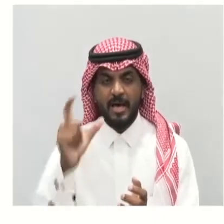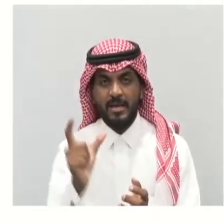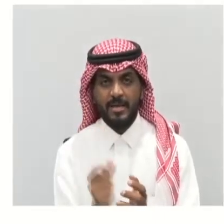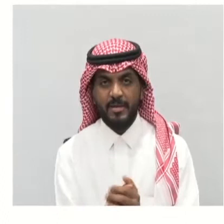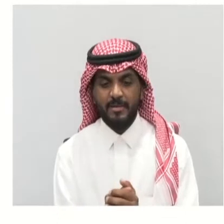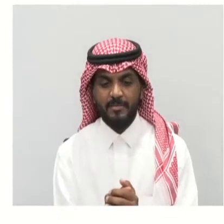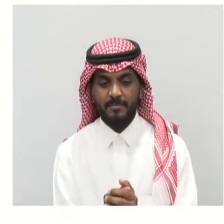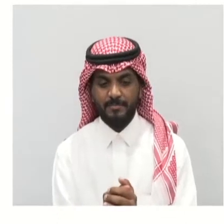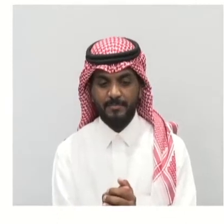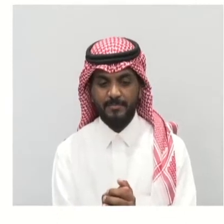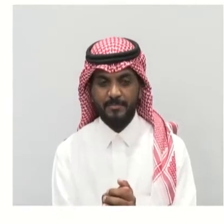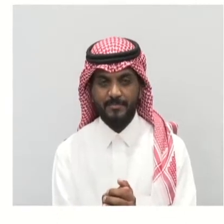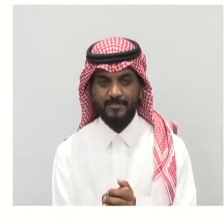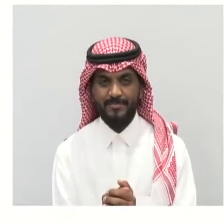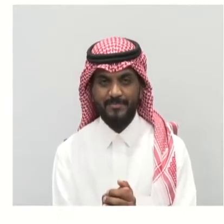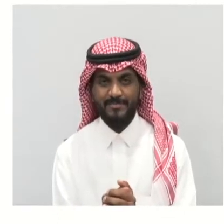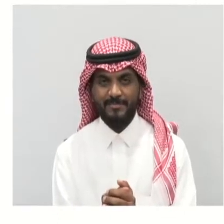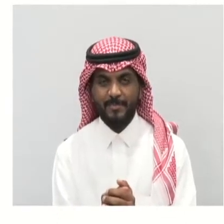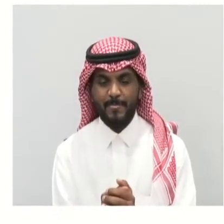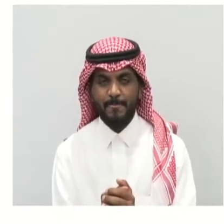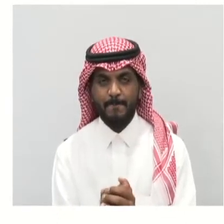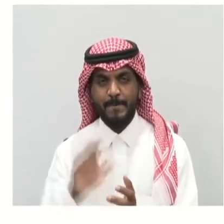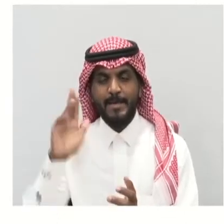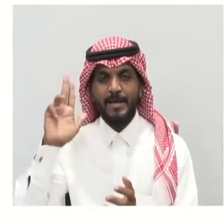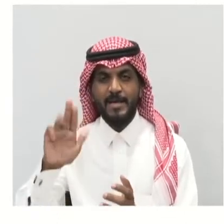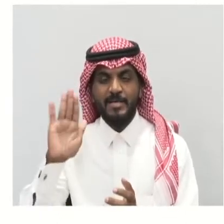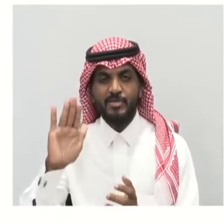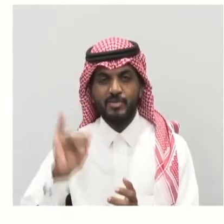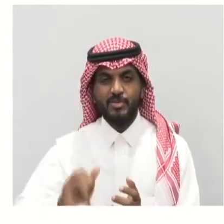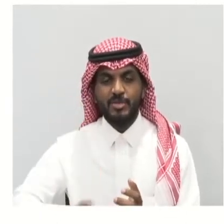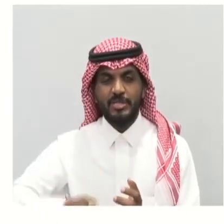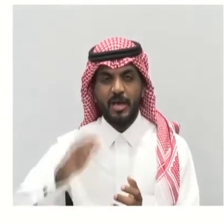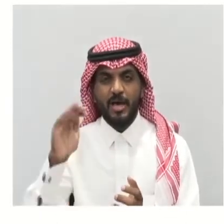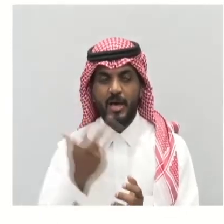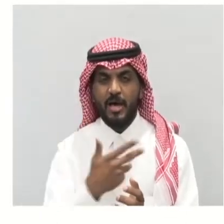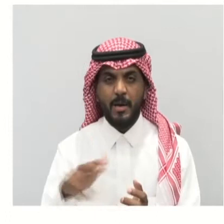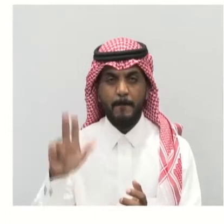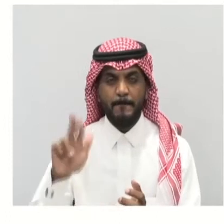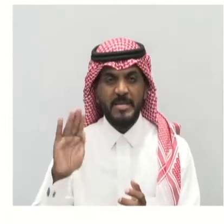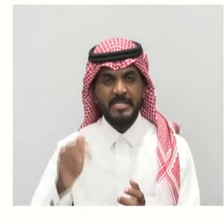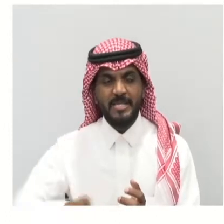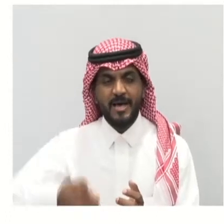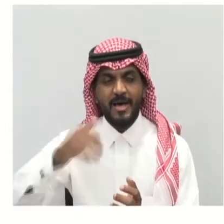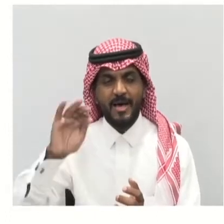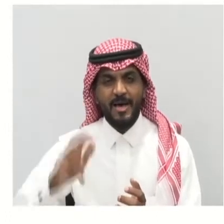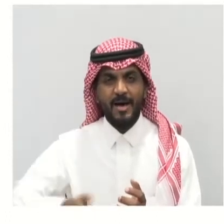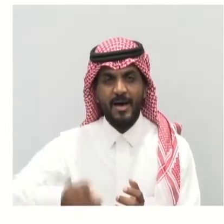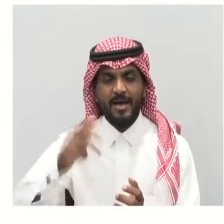السياح السياح. صغاري السياح أم الساحات أم